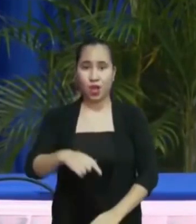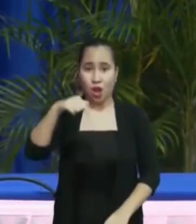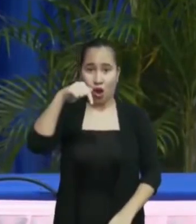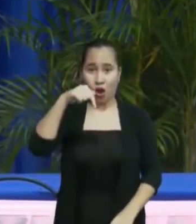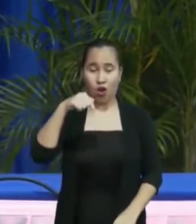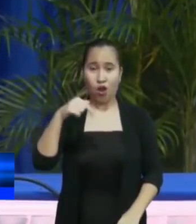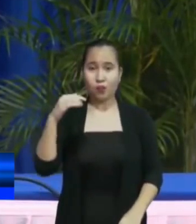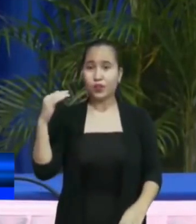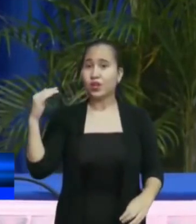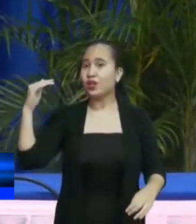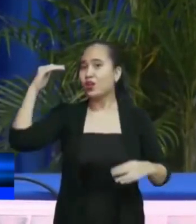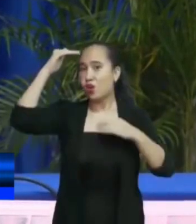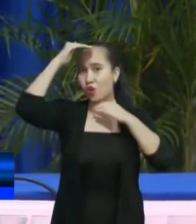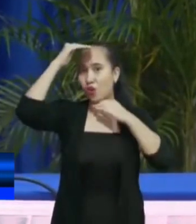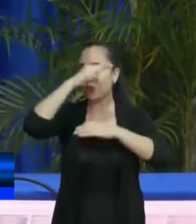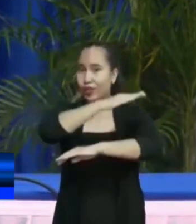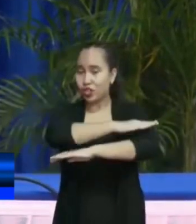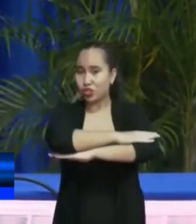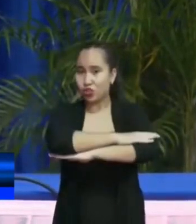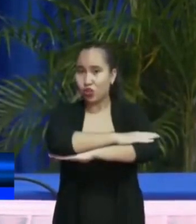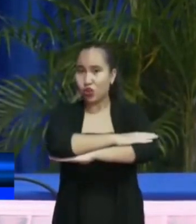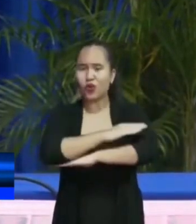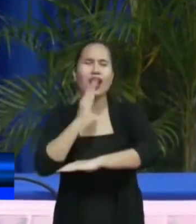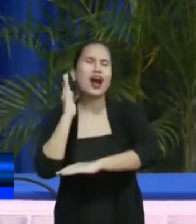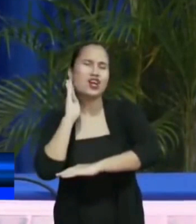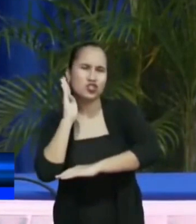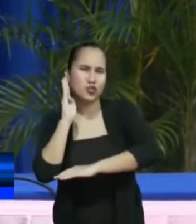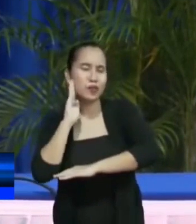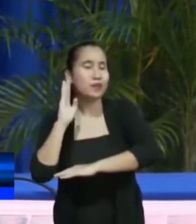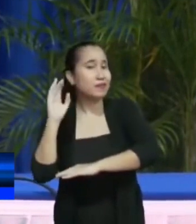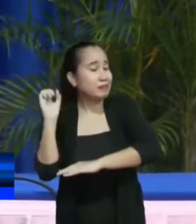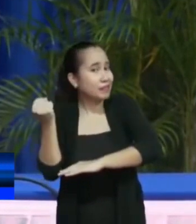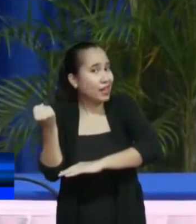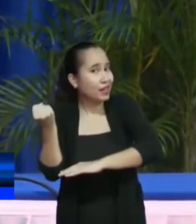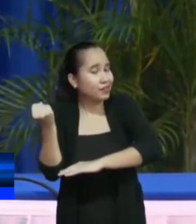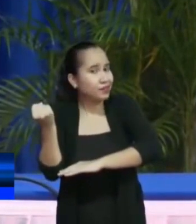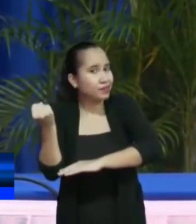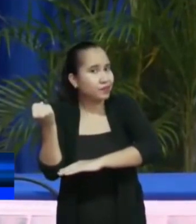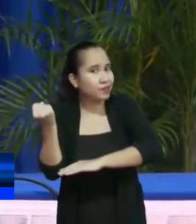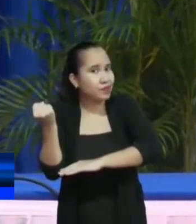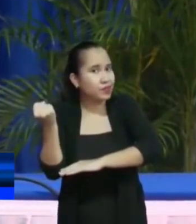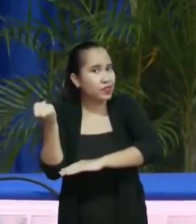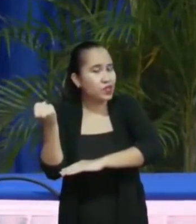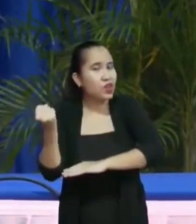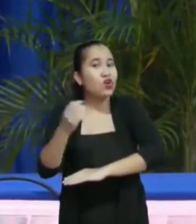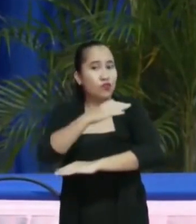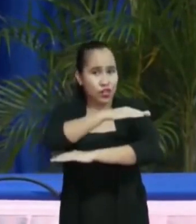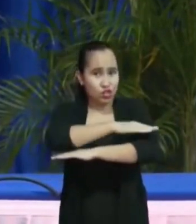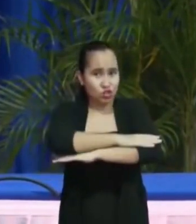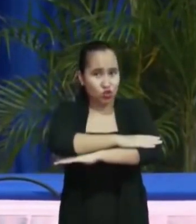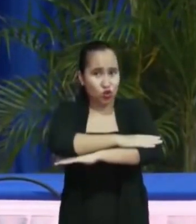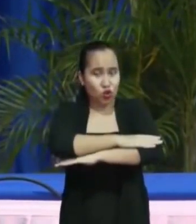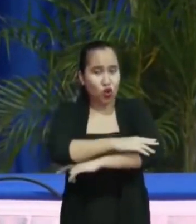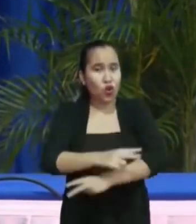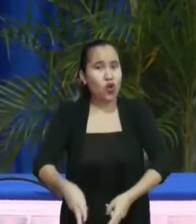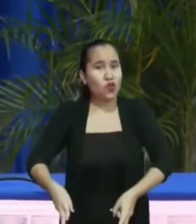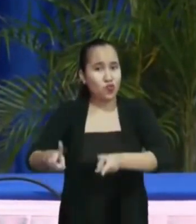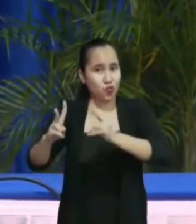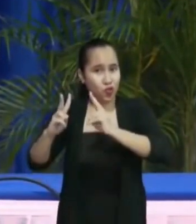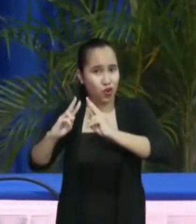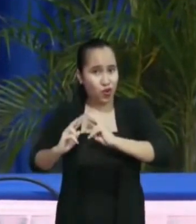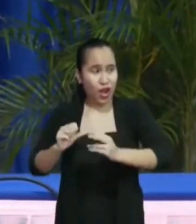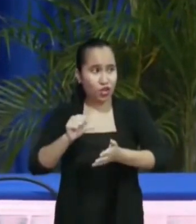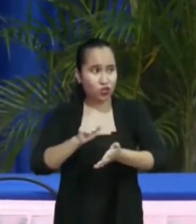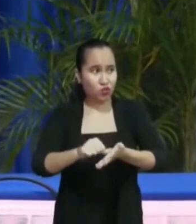U weet zelf dat de leerlingen zichzelf moeten selecteren om naar een ander niveau te gaan. En daarbij is van belang